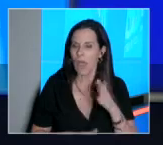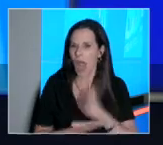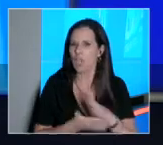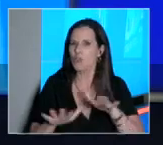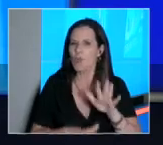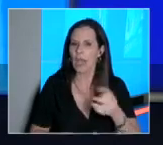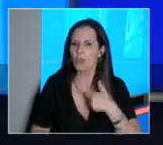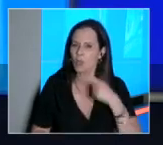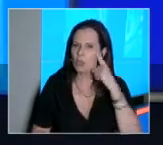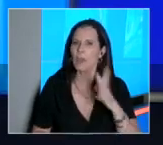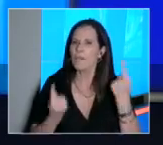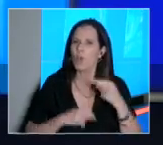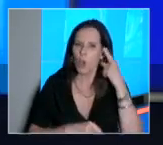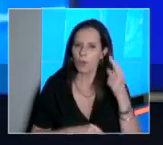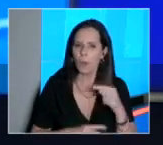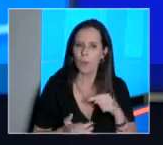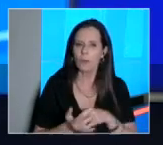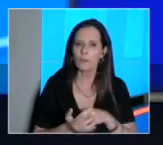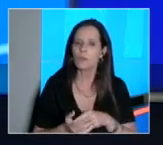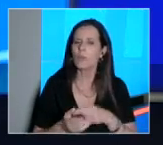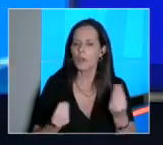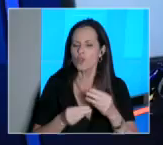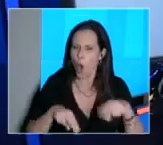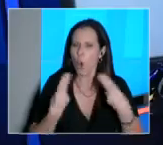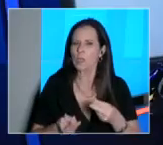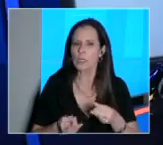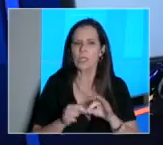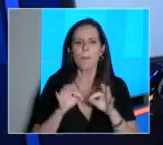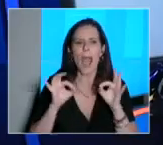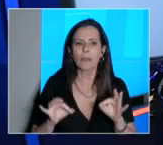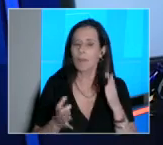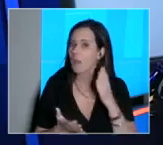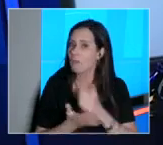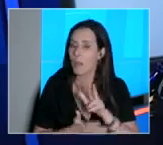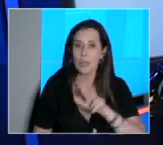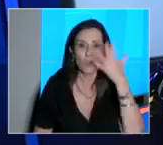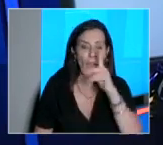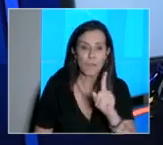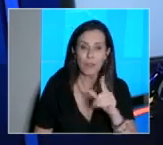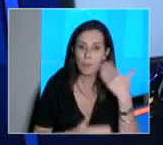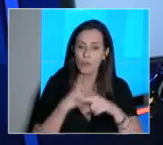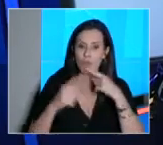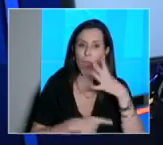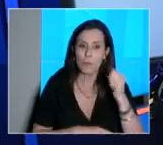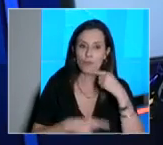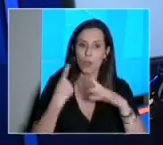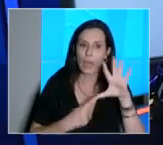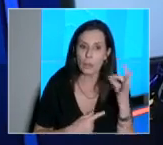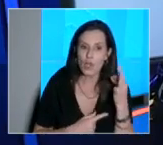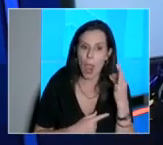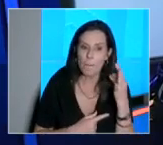אקטיבי. איך אנחנו יודעים שזה אקטיבי? זה שיטה. זה מתחיל כבר בצפון אפריקה בסוף שנות ה-40, שנות